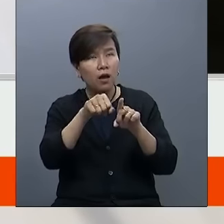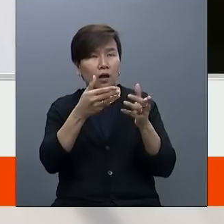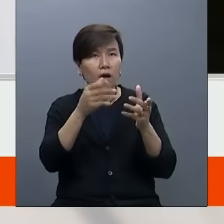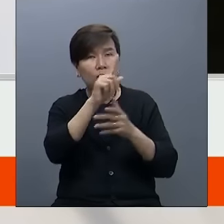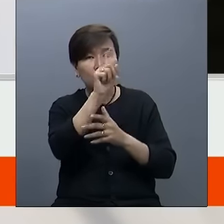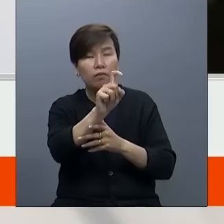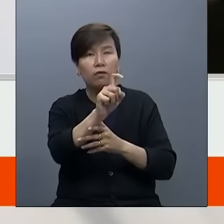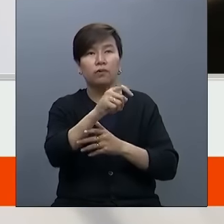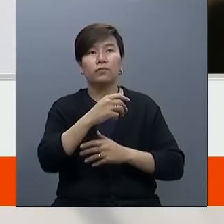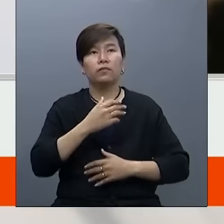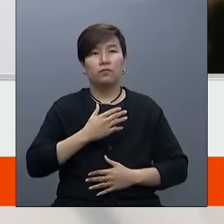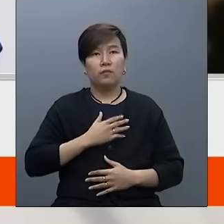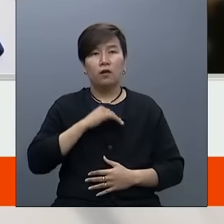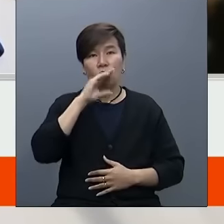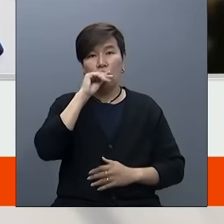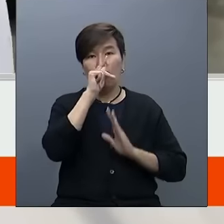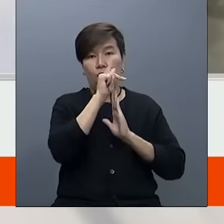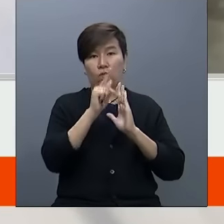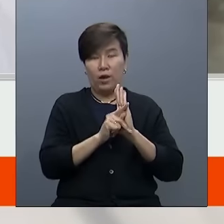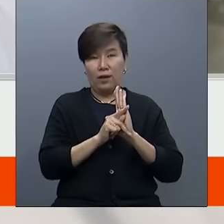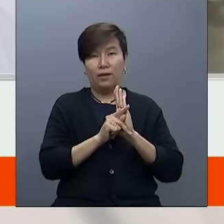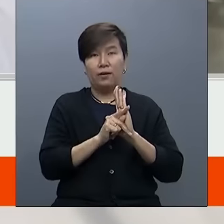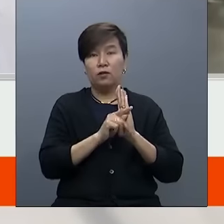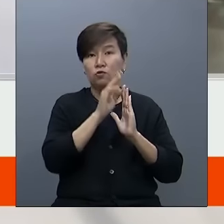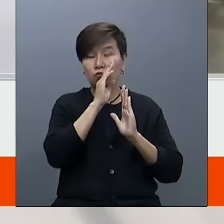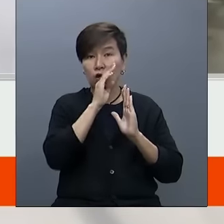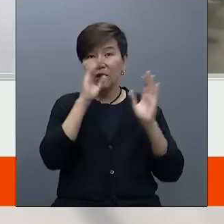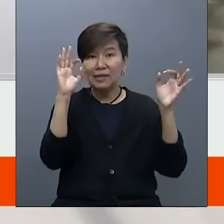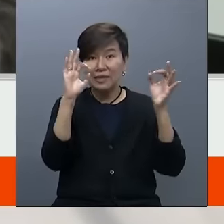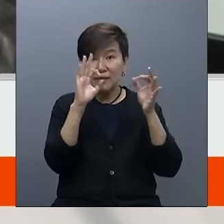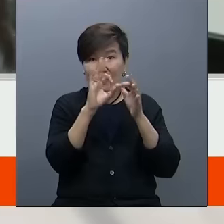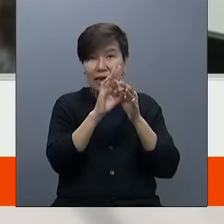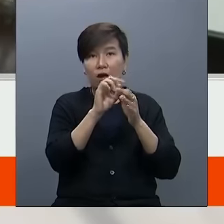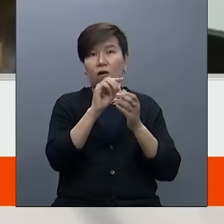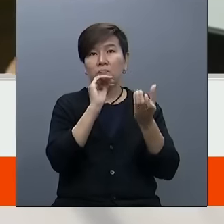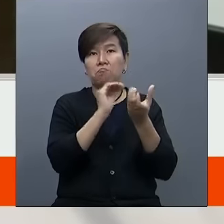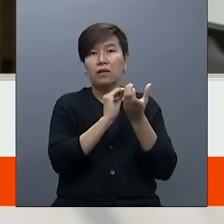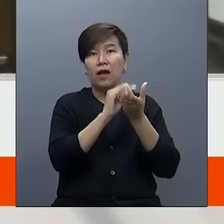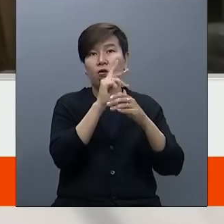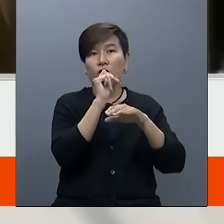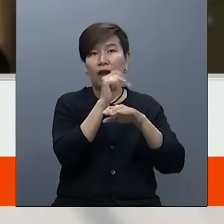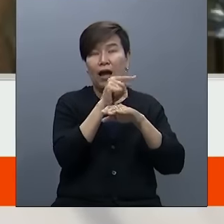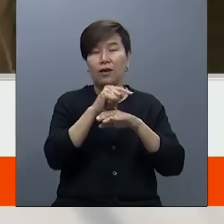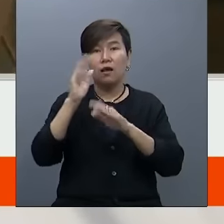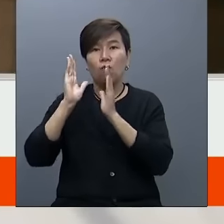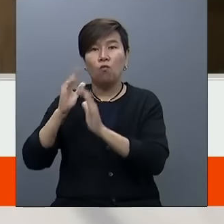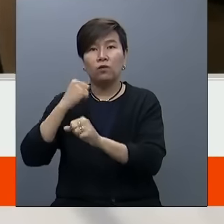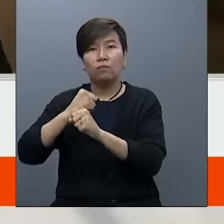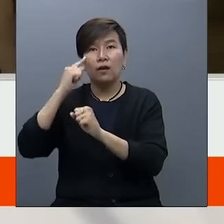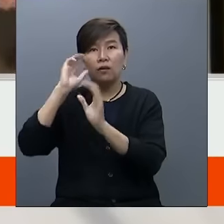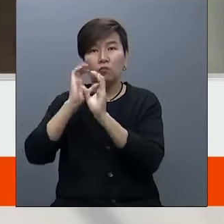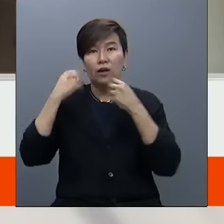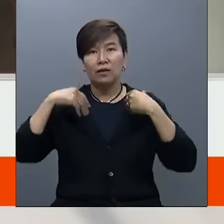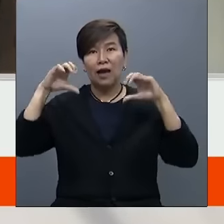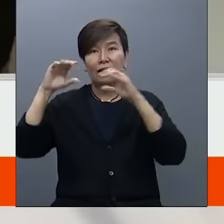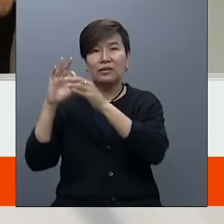ของผมเนี่ยจำพูดในหลักกฎหมายเท่านั้นว่าถ้าเกี่ยวข้องกับการพนันออนไลน์และถ้ามีความเป็นเจ้าพนักงานเข้าไปเกี่ยวเนี่ยอันนี้ไปปปช.